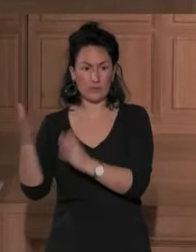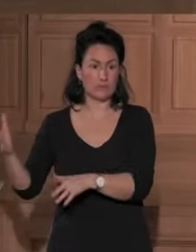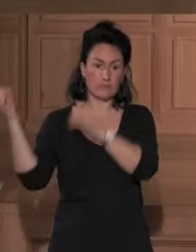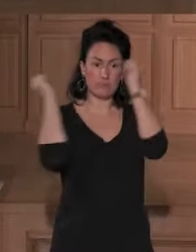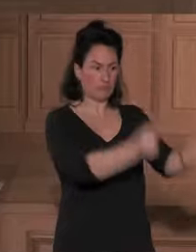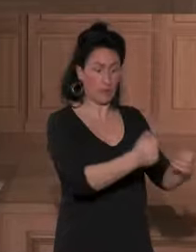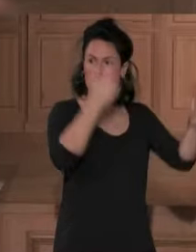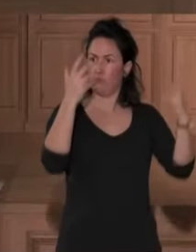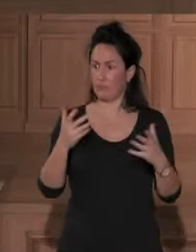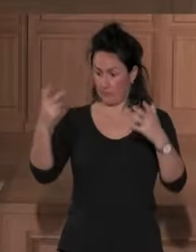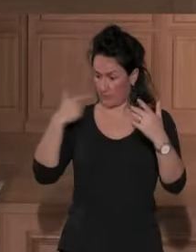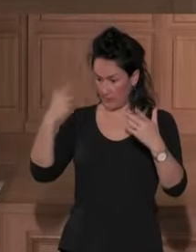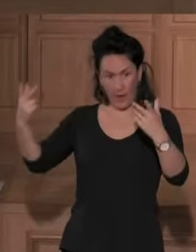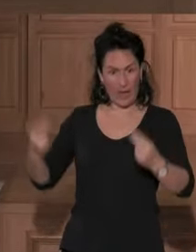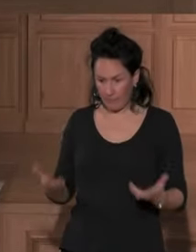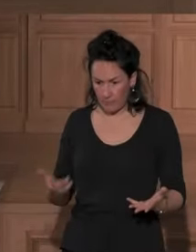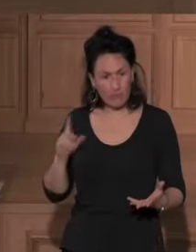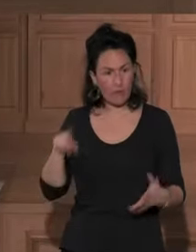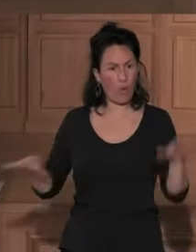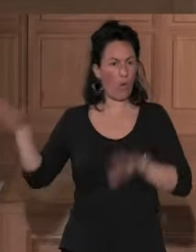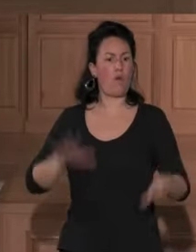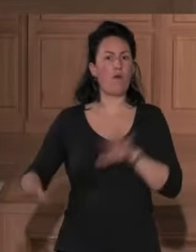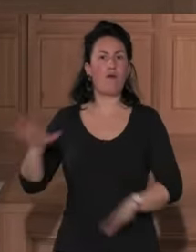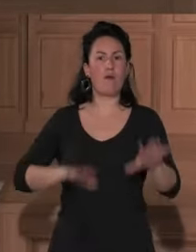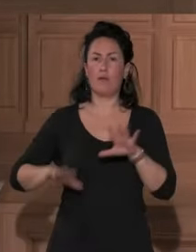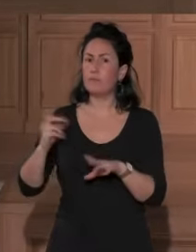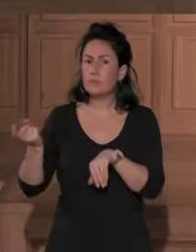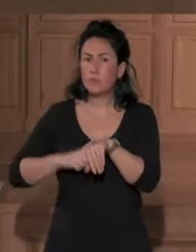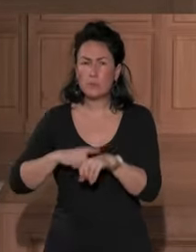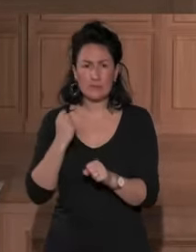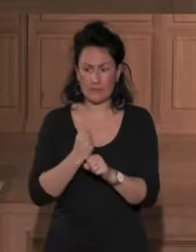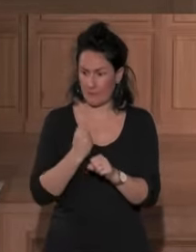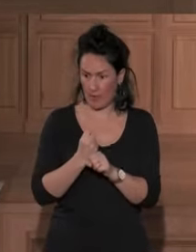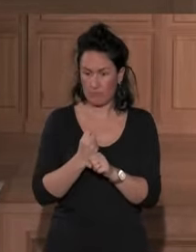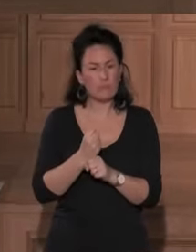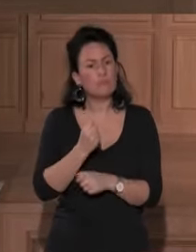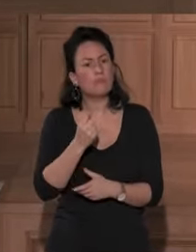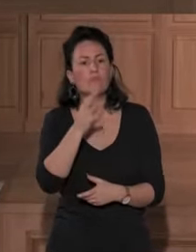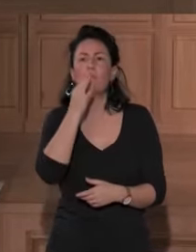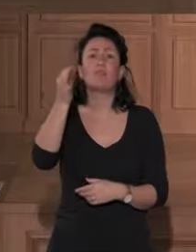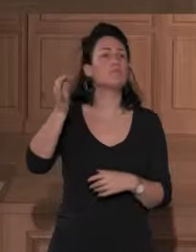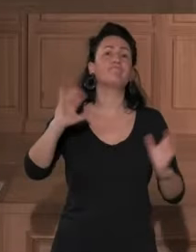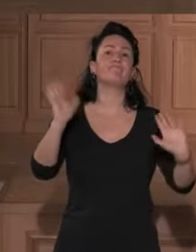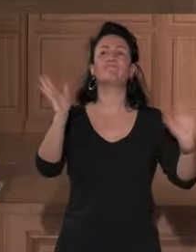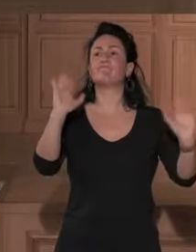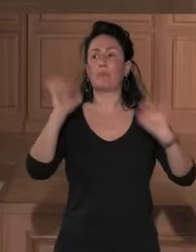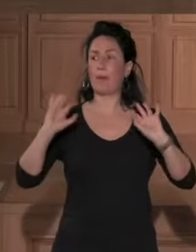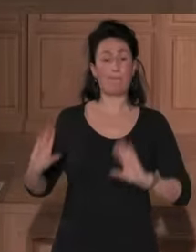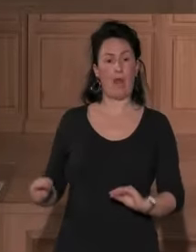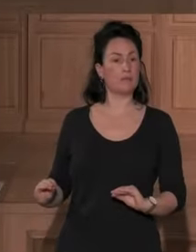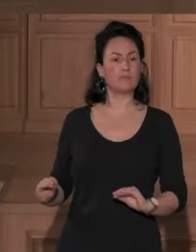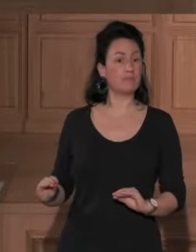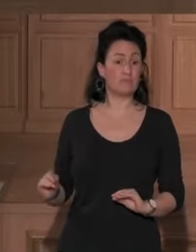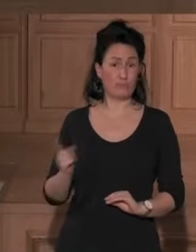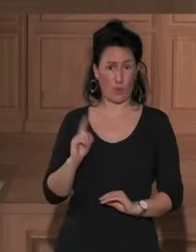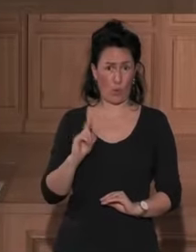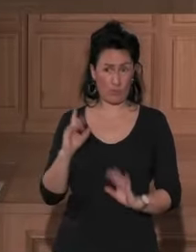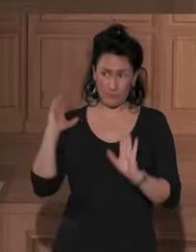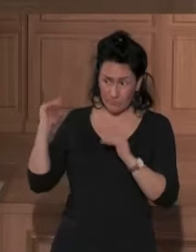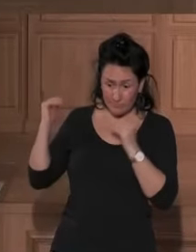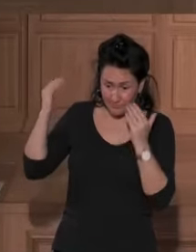14h chez vous. Et ça, avec Daoud, on se débrouille. On se met tout de suite au travail. On ne dit pas non, on n'a pas la place. Ça, c'est ce qu'on a su faire au fil des